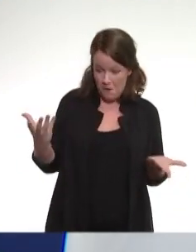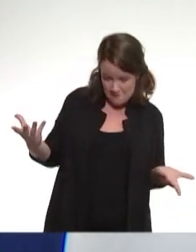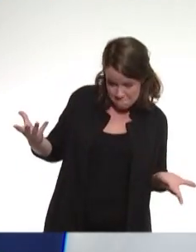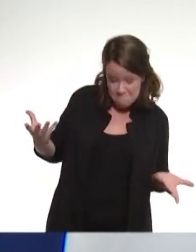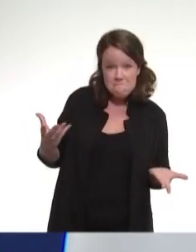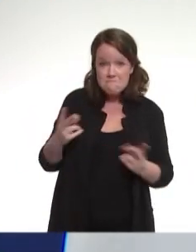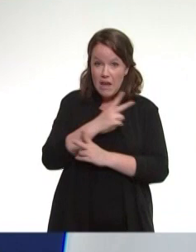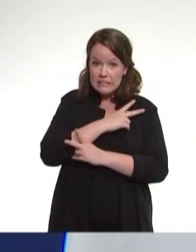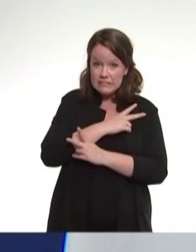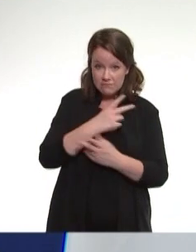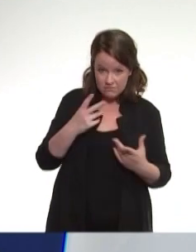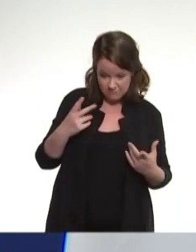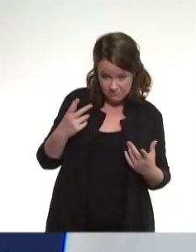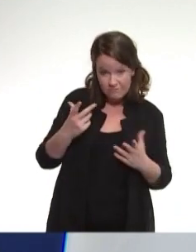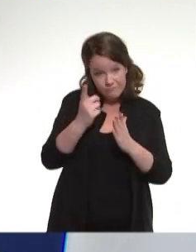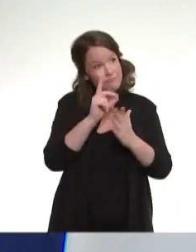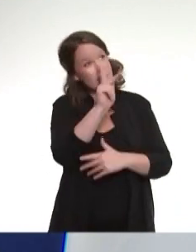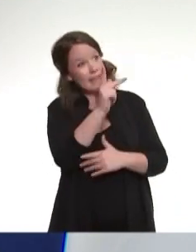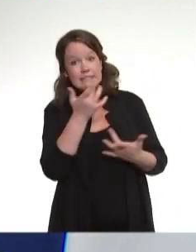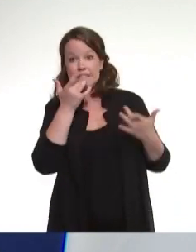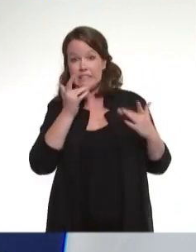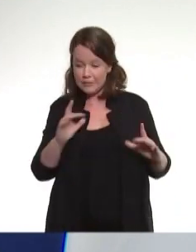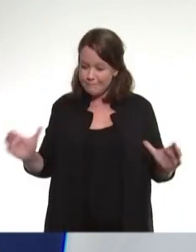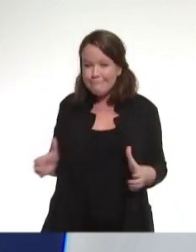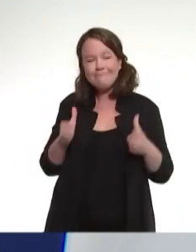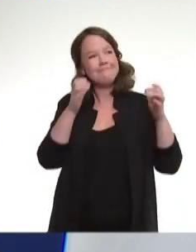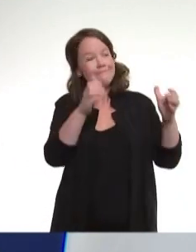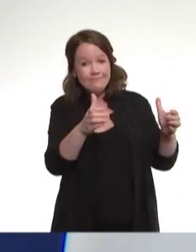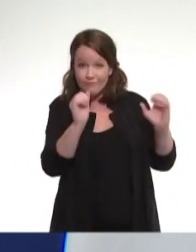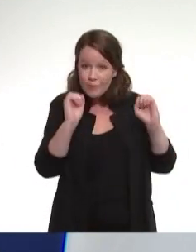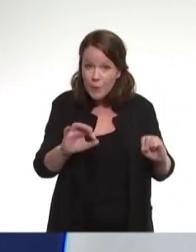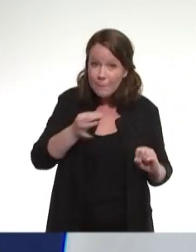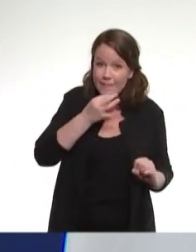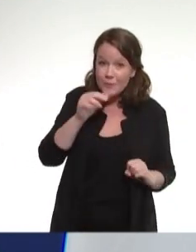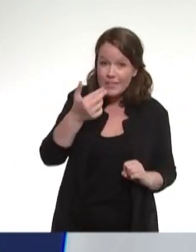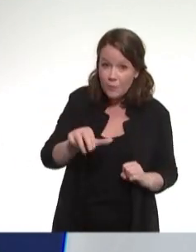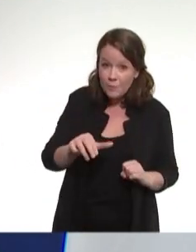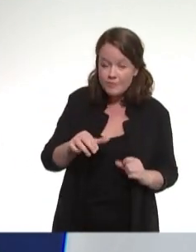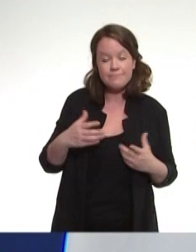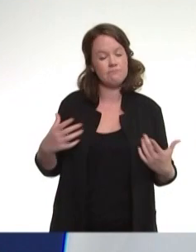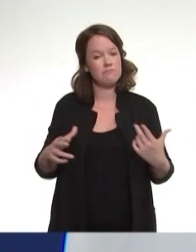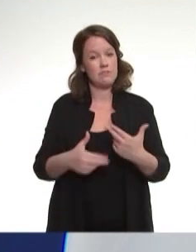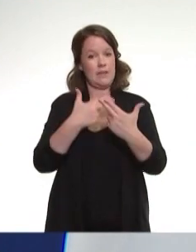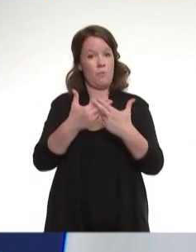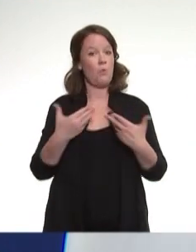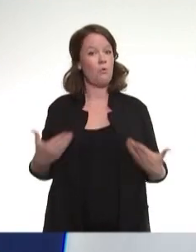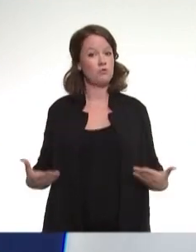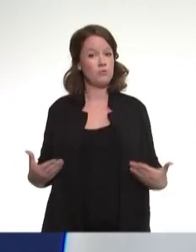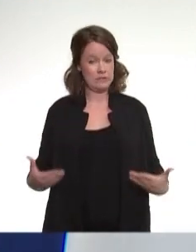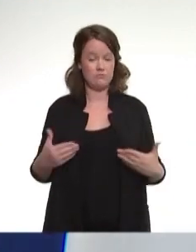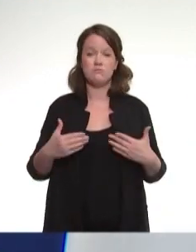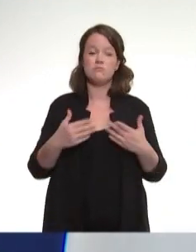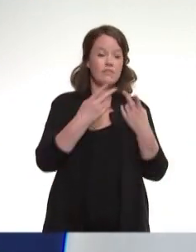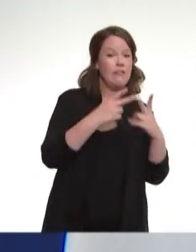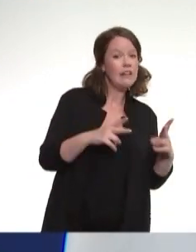quinze jours pour aller en profite et peut-être quelques jours je vais vous répondre nous n'avons pas pris la décision de limiter la circulation d'une métropole à